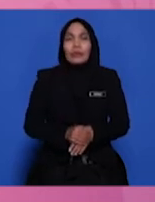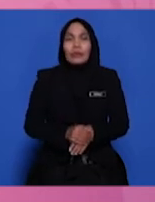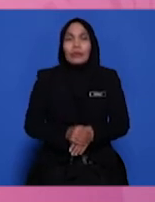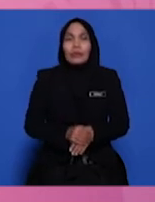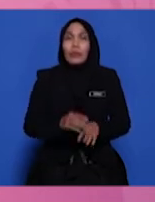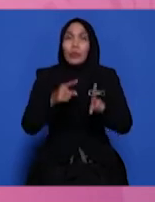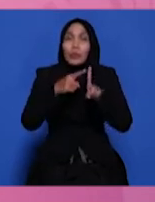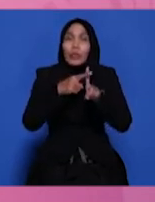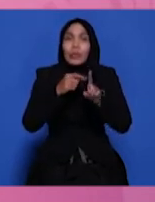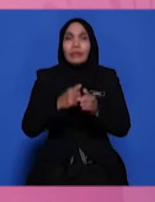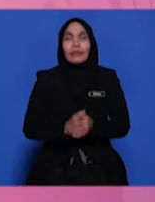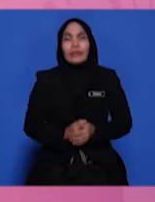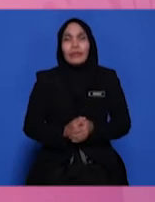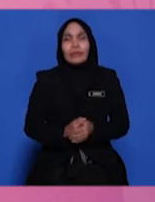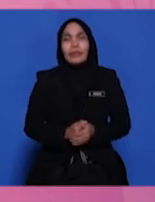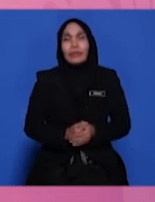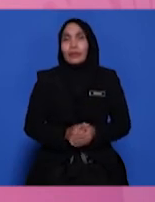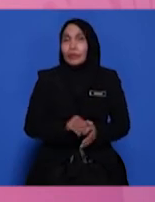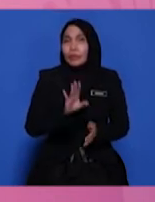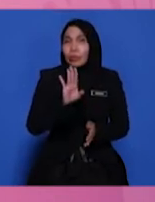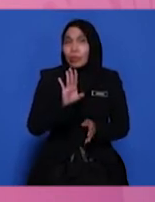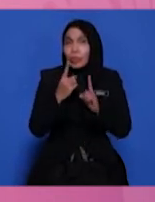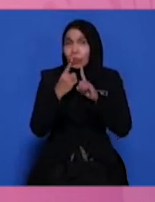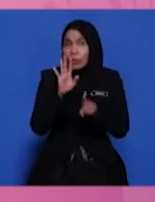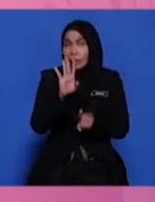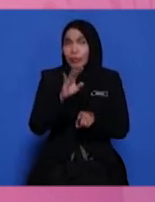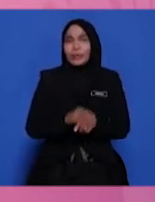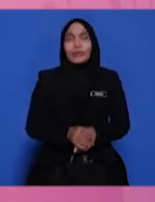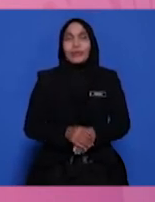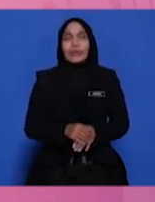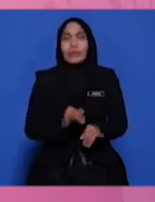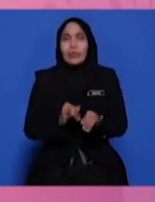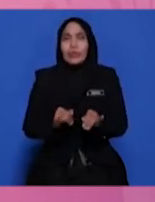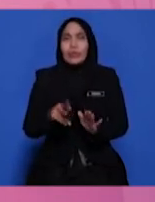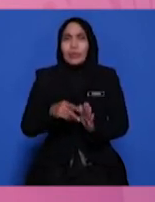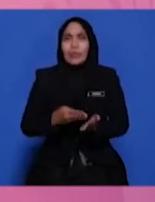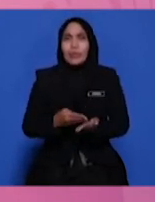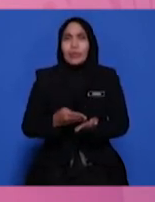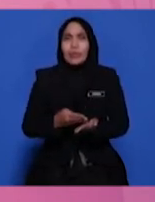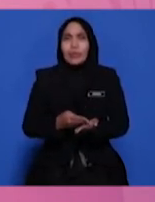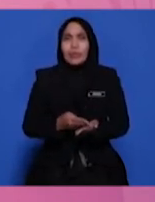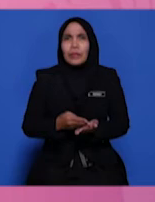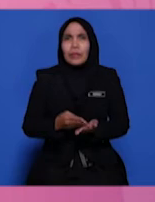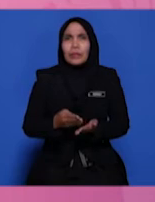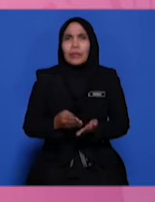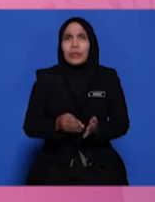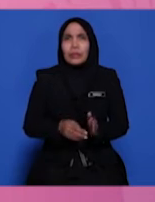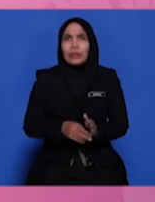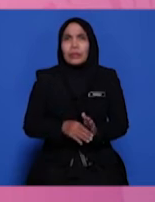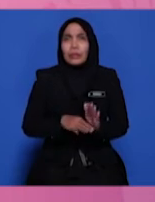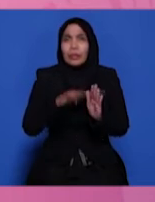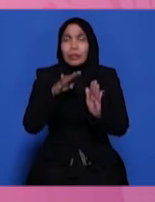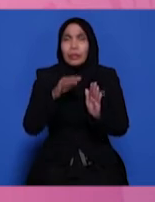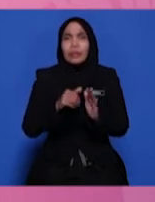kita cuba jawab bahagian B. Jika perbelanjaan meningkat sebanyak 40%, jumlah perbelanjaan baru ialah